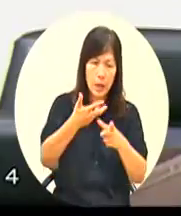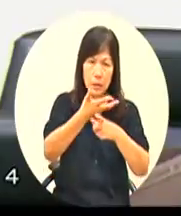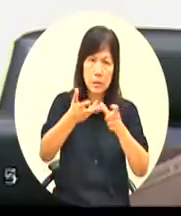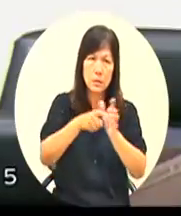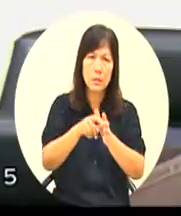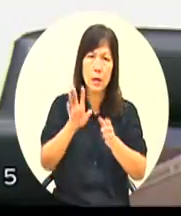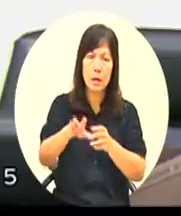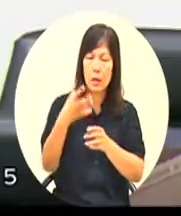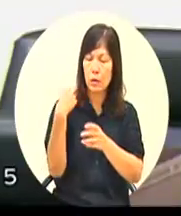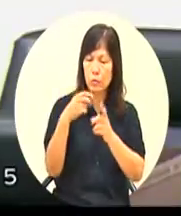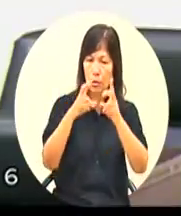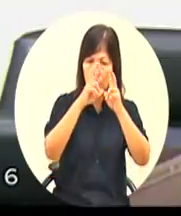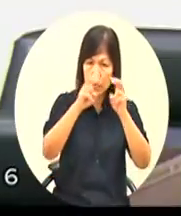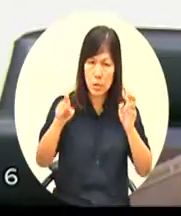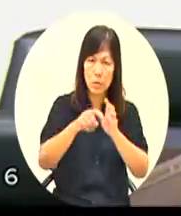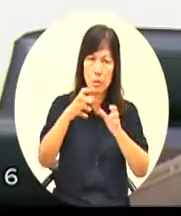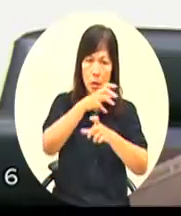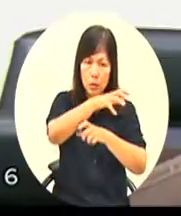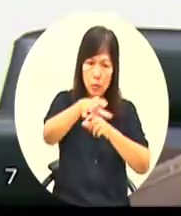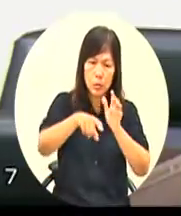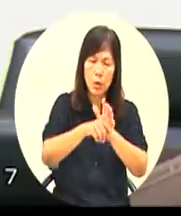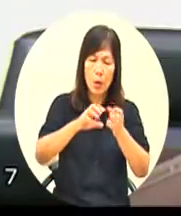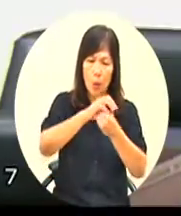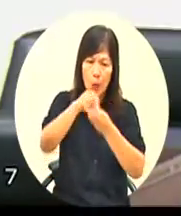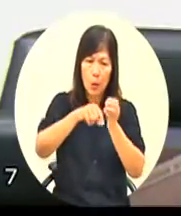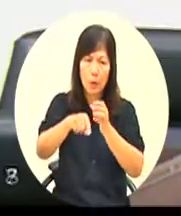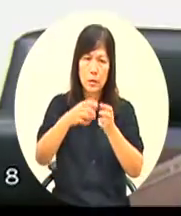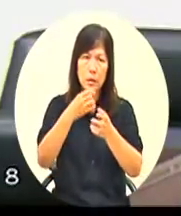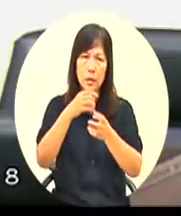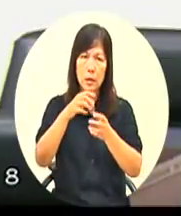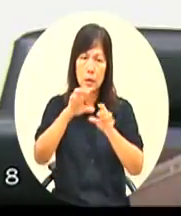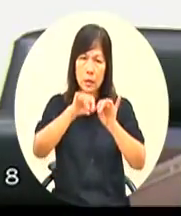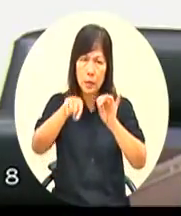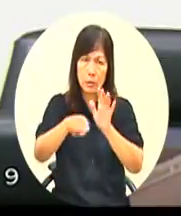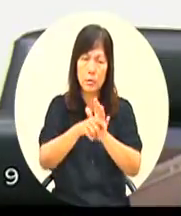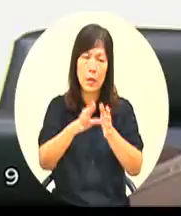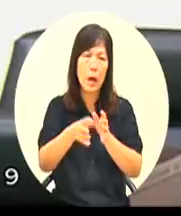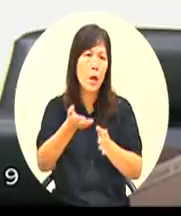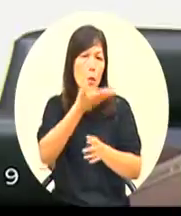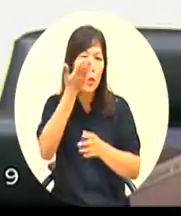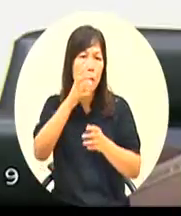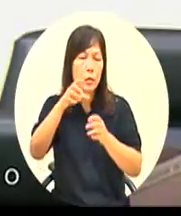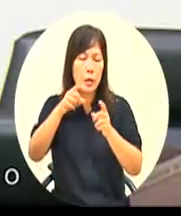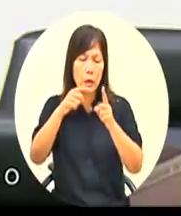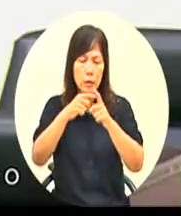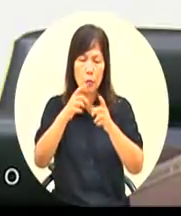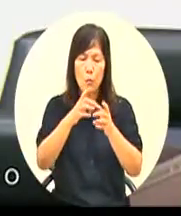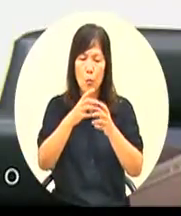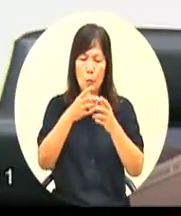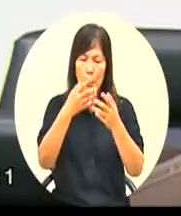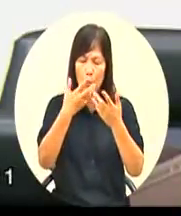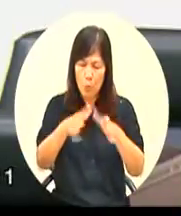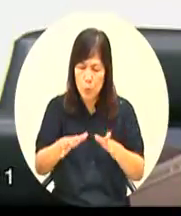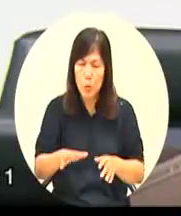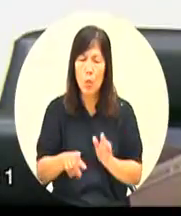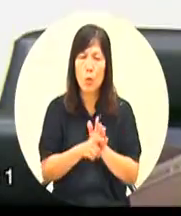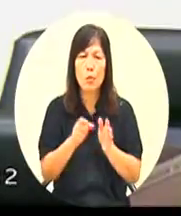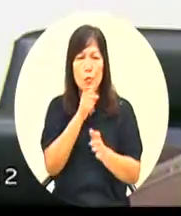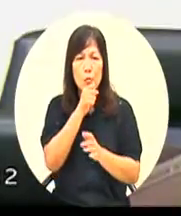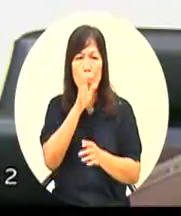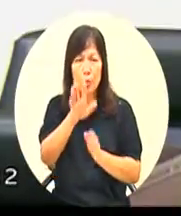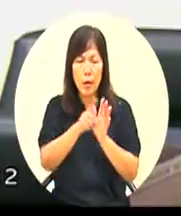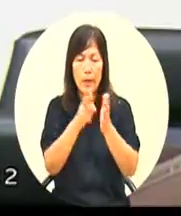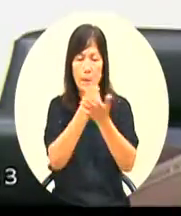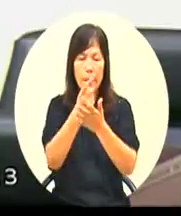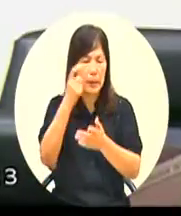区来活化这个旧区哦，所以说可以让莲池潭的观光的资源更加丰富，我相信大家都会非常的